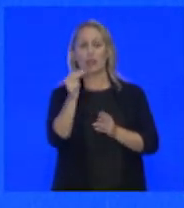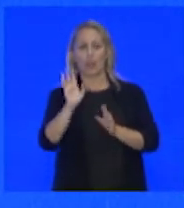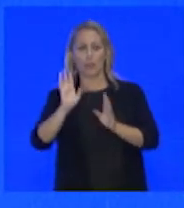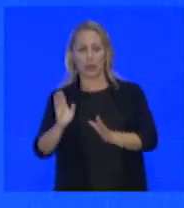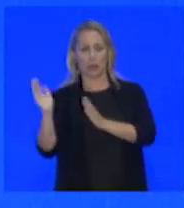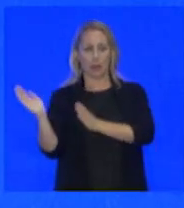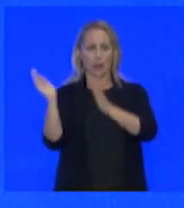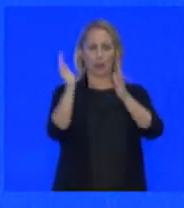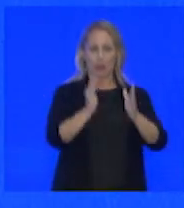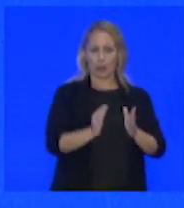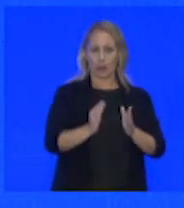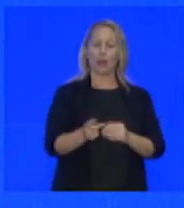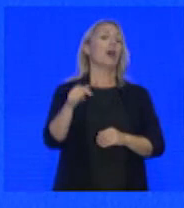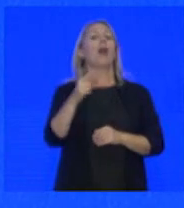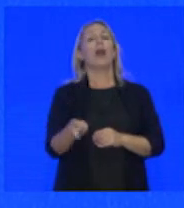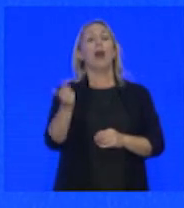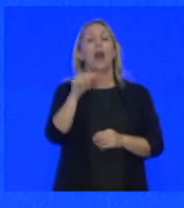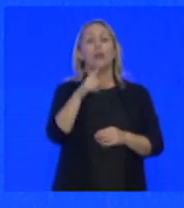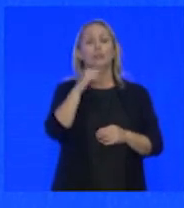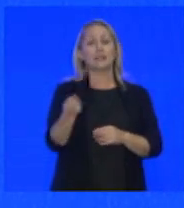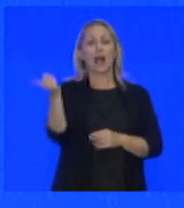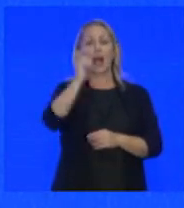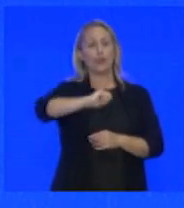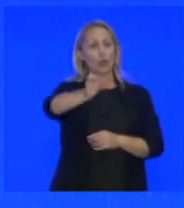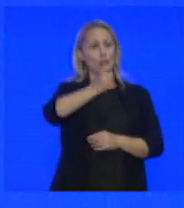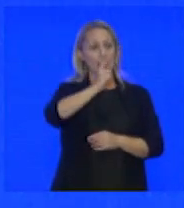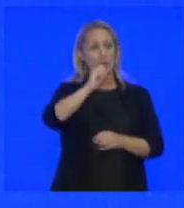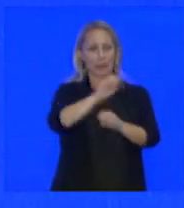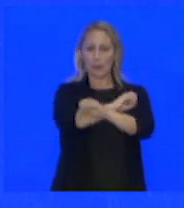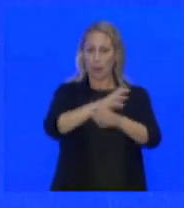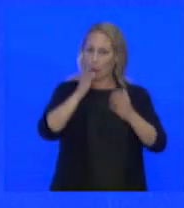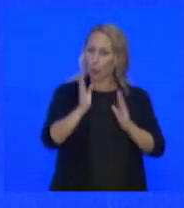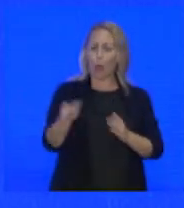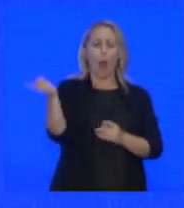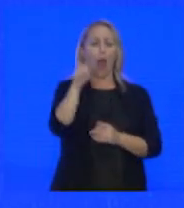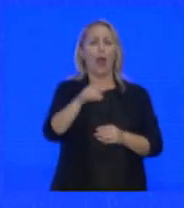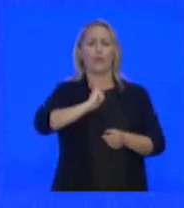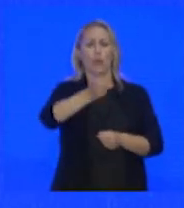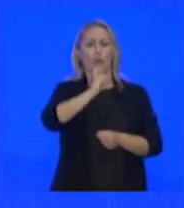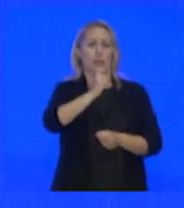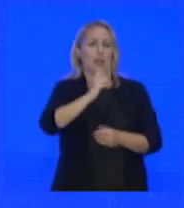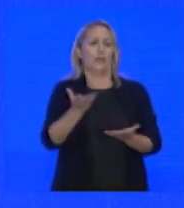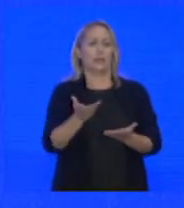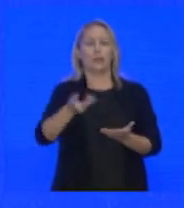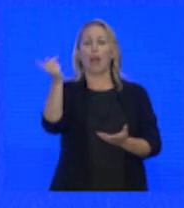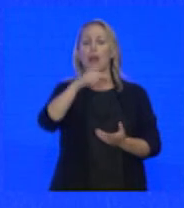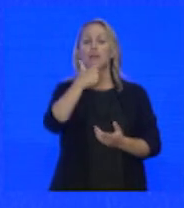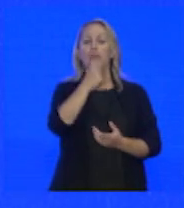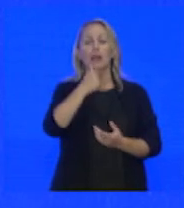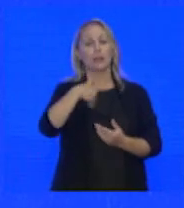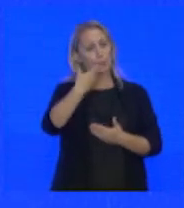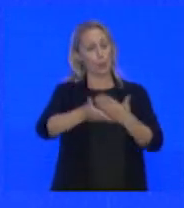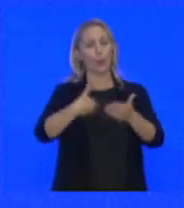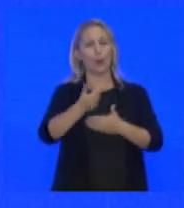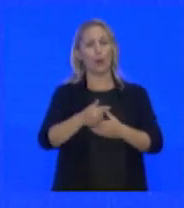αυτές θα αναφερθώ και αύριο στην ανοιχτή συνέντευξη τύπου, όπως και σε άλλες ευκαιρίες που θα έχω το επόμενο διάστημα. Με άλλα